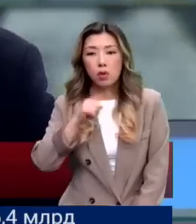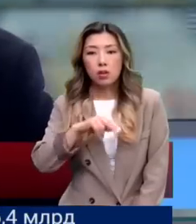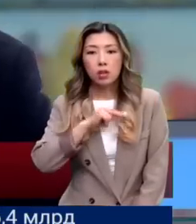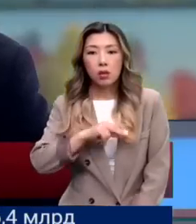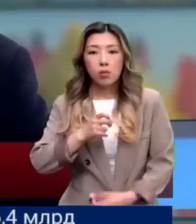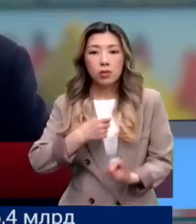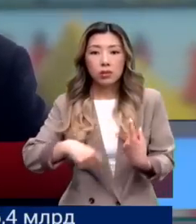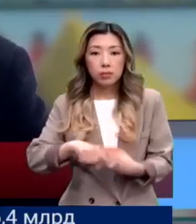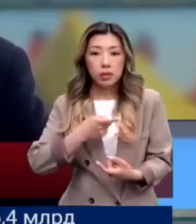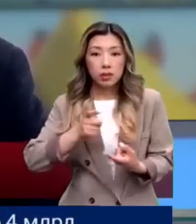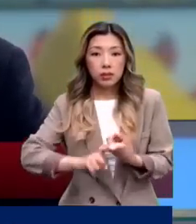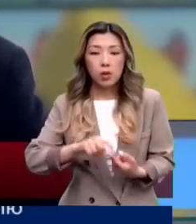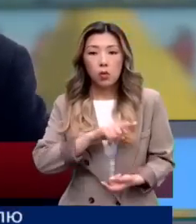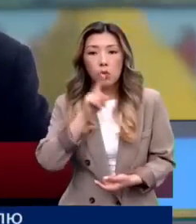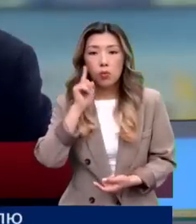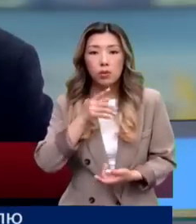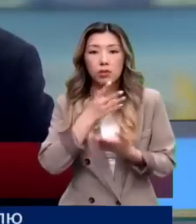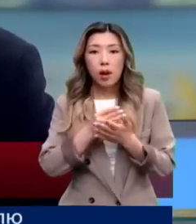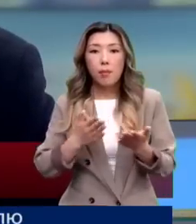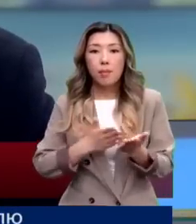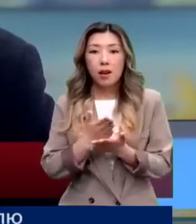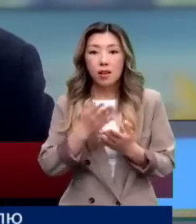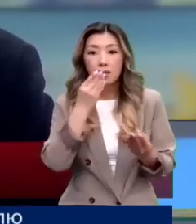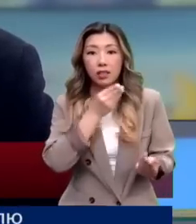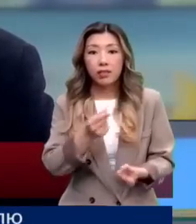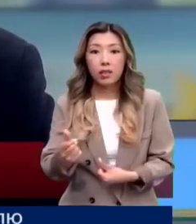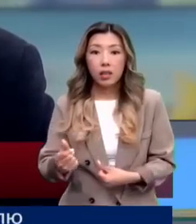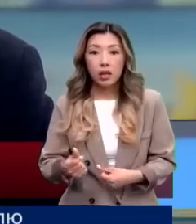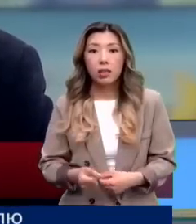навязывает какую-то свою политику. Мы видим,